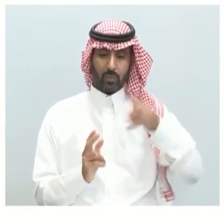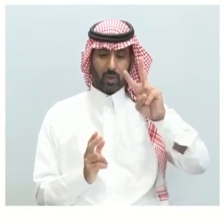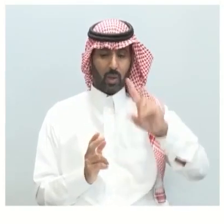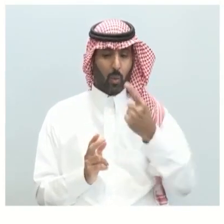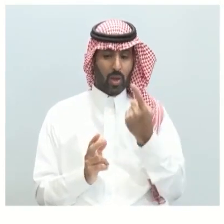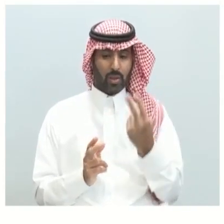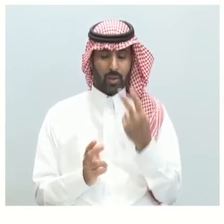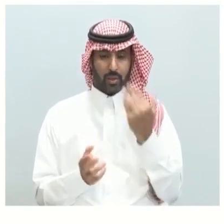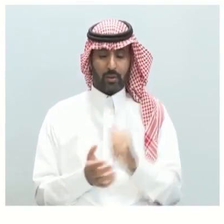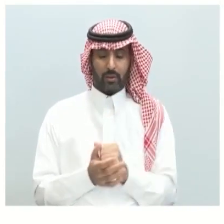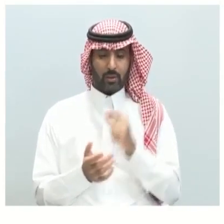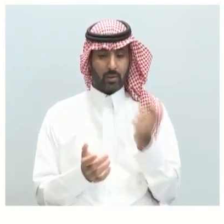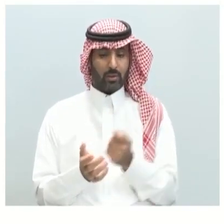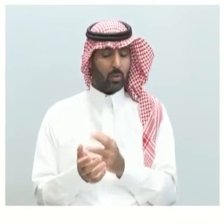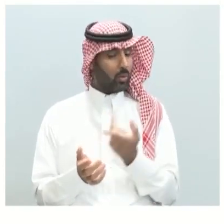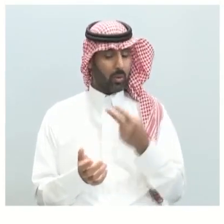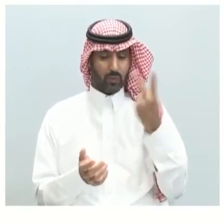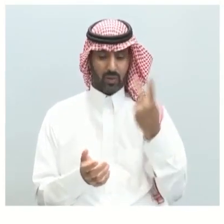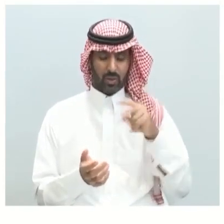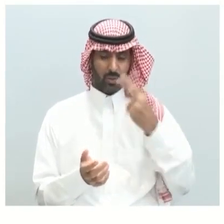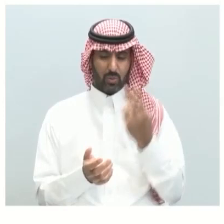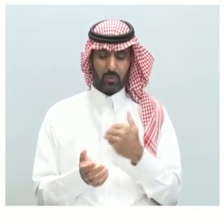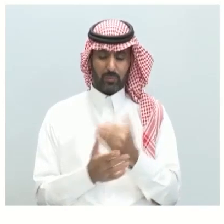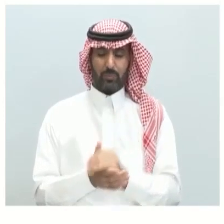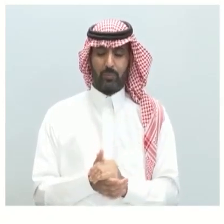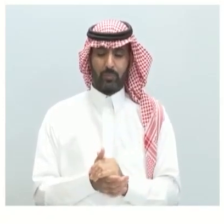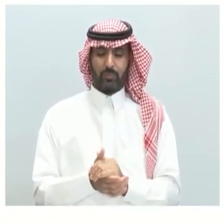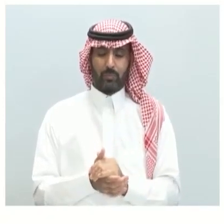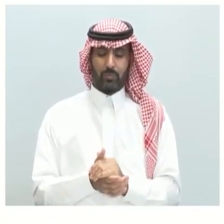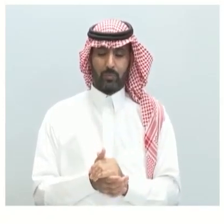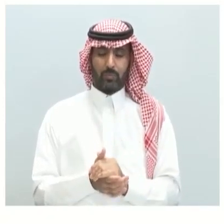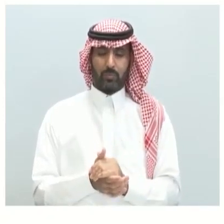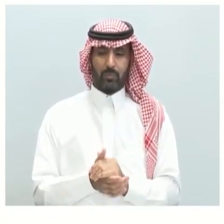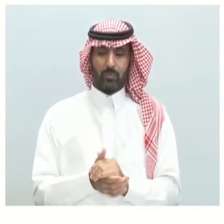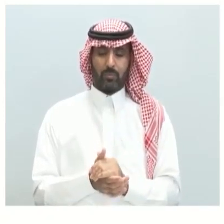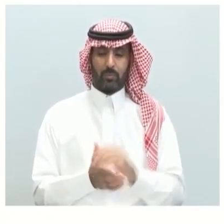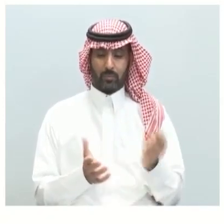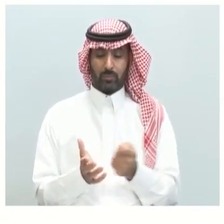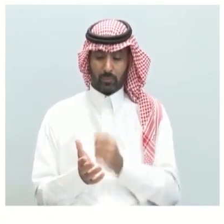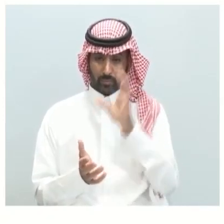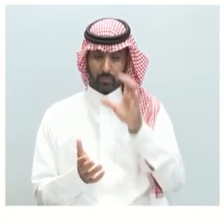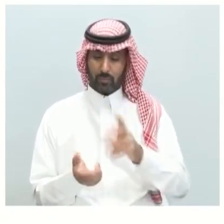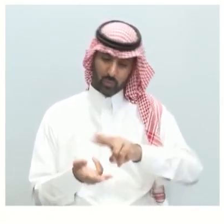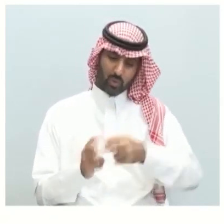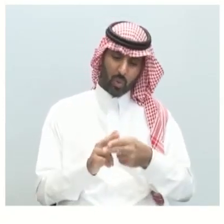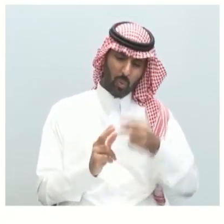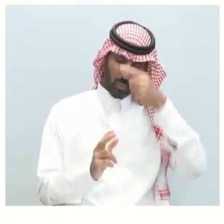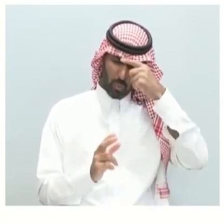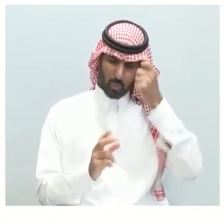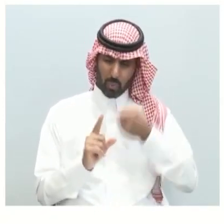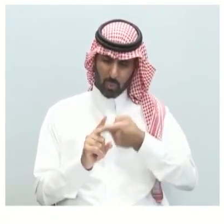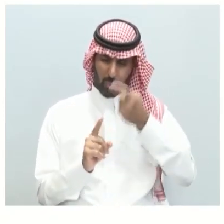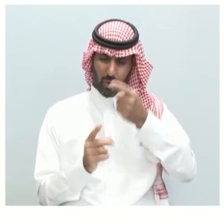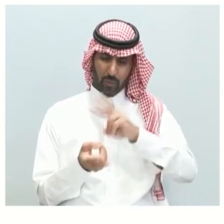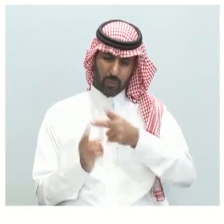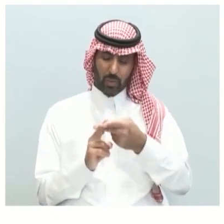وهو 2 لتر المطلوب هو الفي 2 ايضا باللتر اذا سنحول درجات الحراره من السليلوزيه